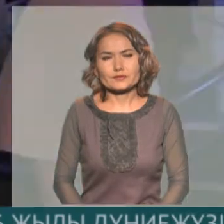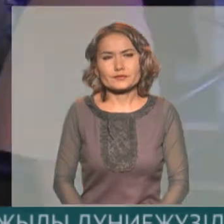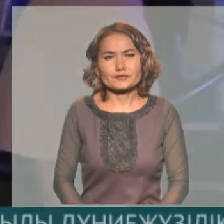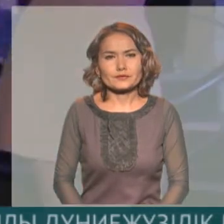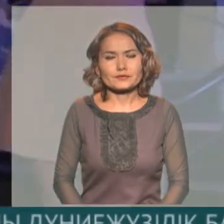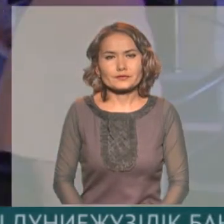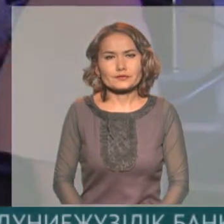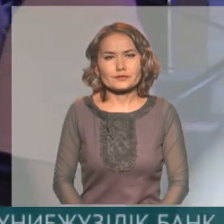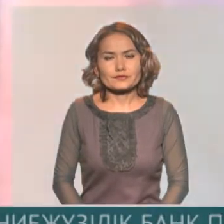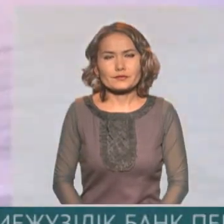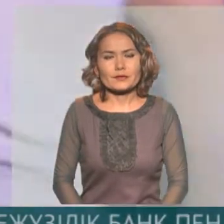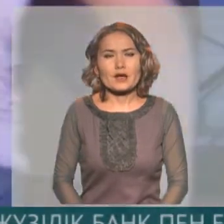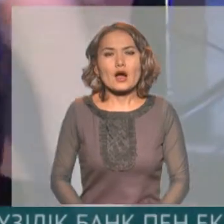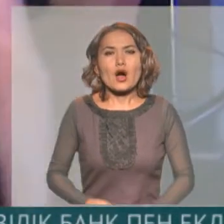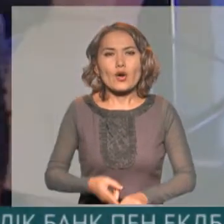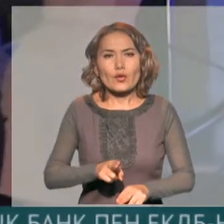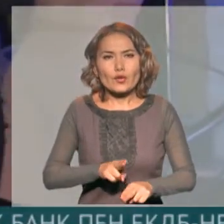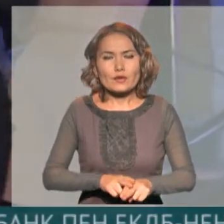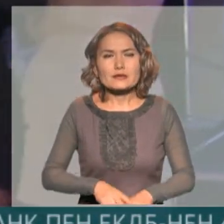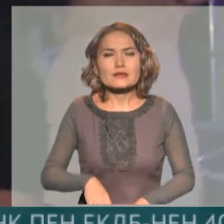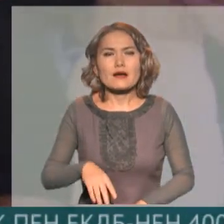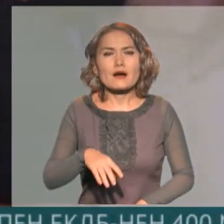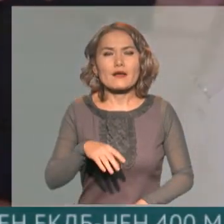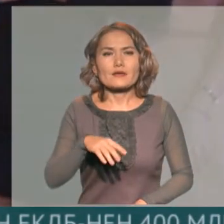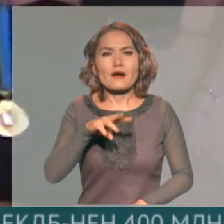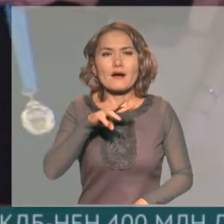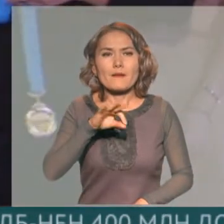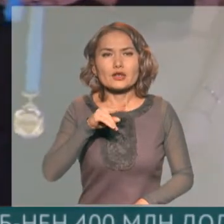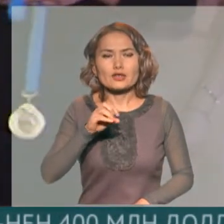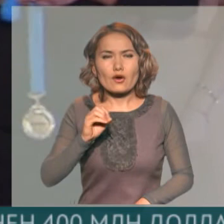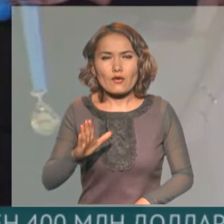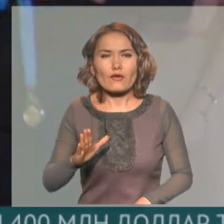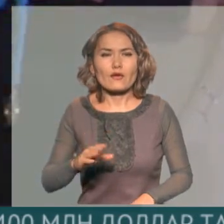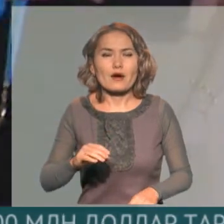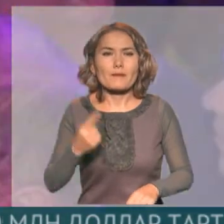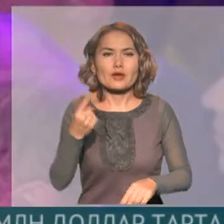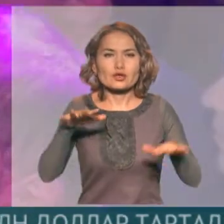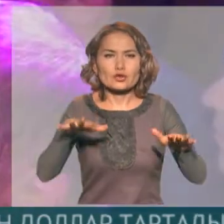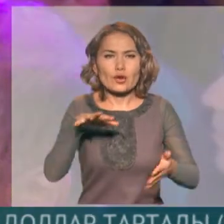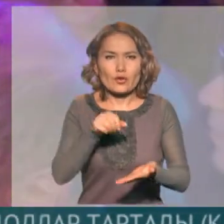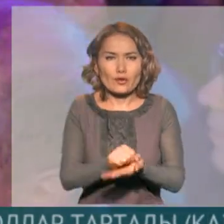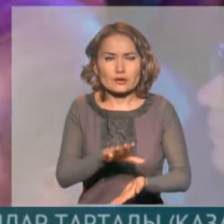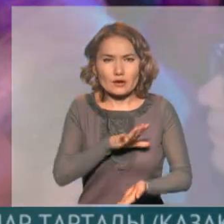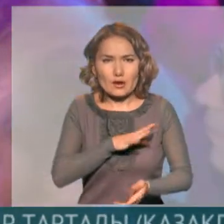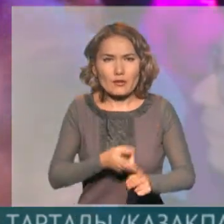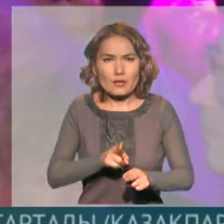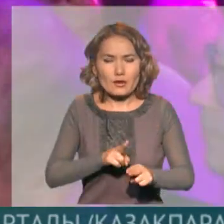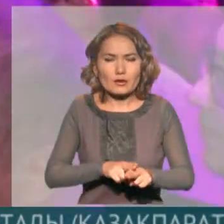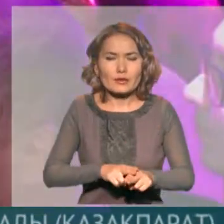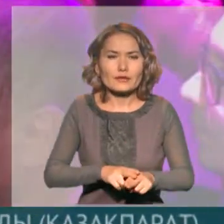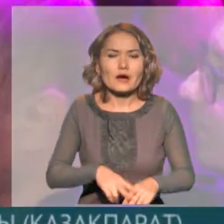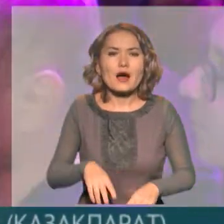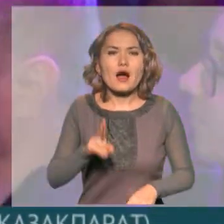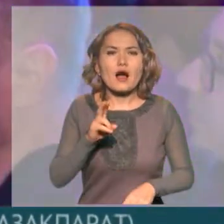болады. Мастерс аталымында Андрей Малшаков жеңіске жетті, ал фитнес аталымында Михаил Алтуев, элит санатында